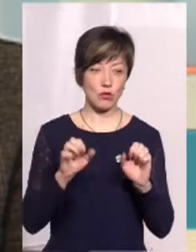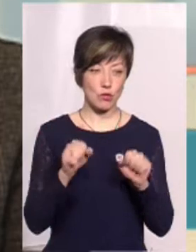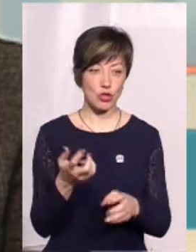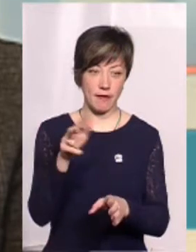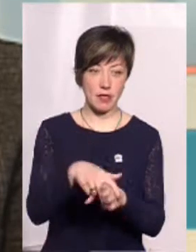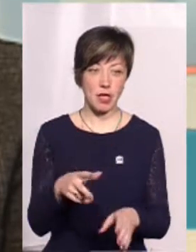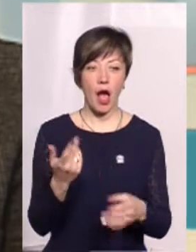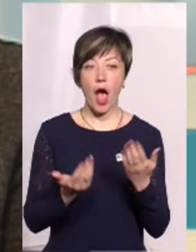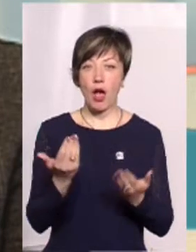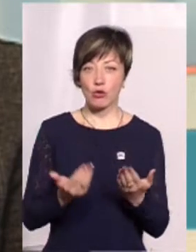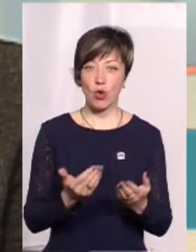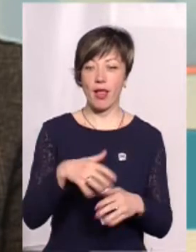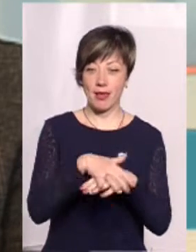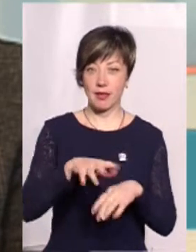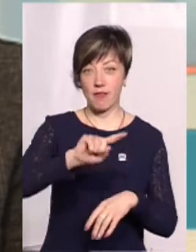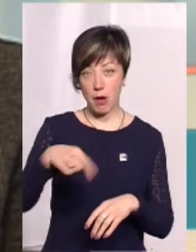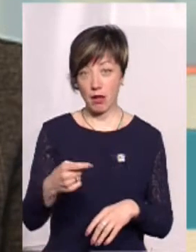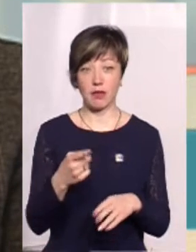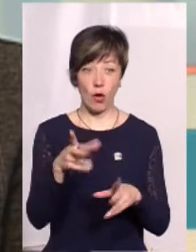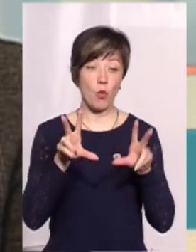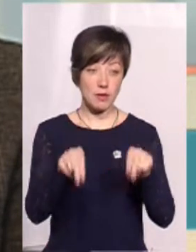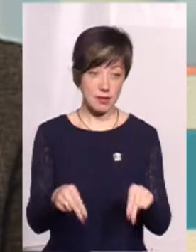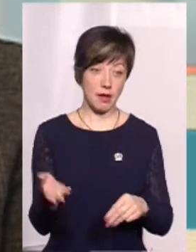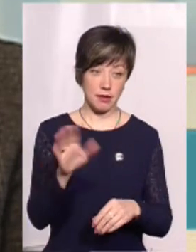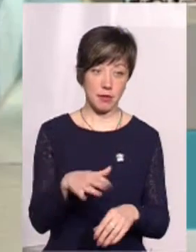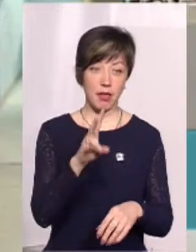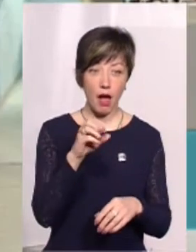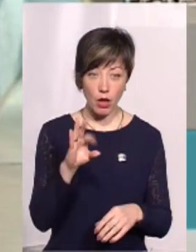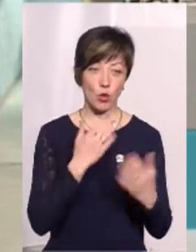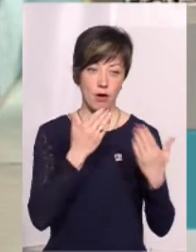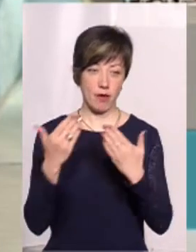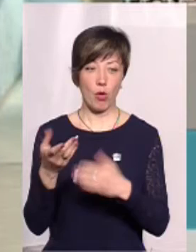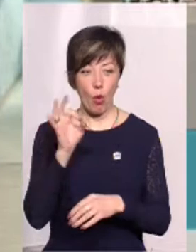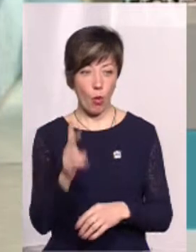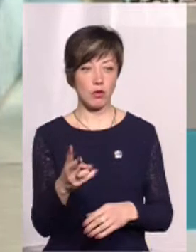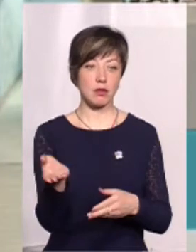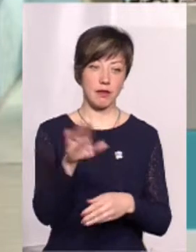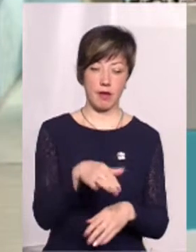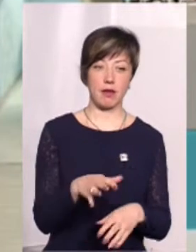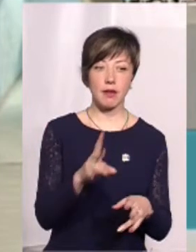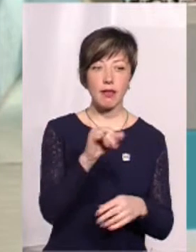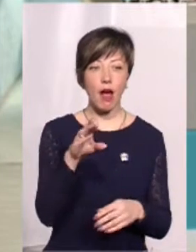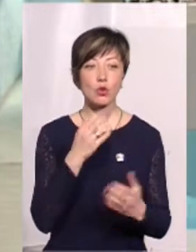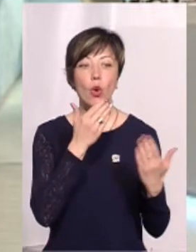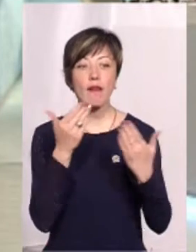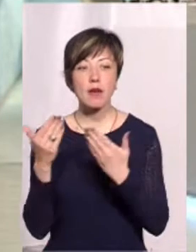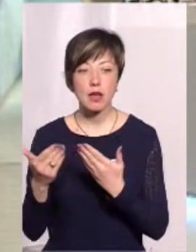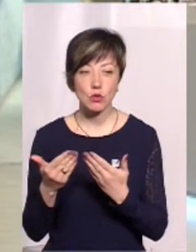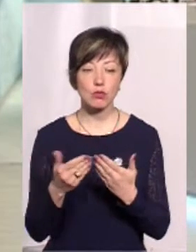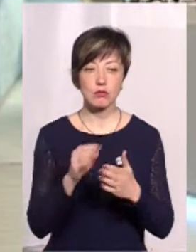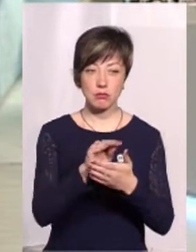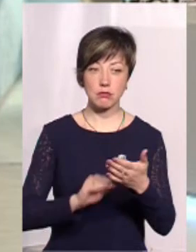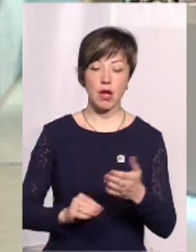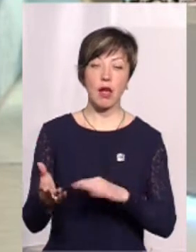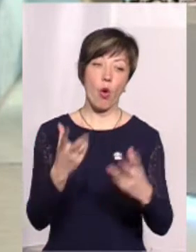можна щось нав'язати. Але якщо населення буде вимагати, ну, вибачте, ви обіцяли нам НАТО референдумом. Окей, де ваше НАТО референдум? Ви обіцяли